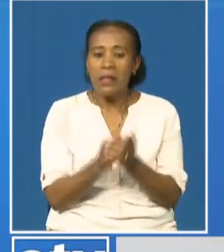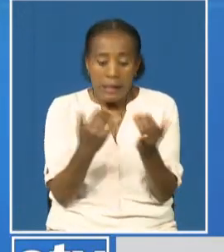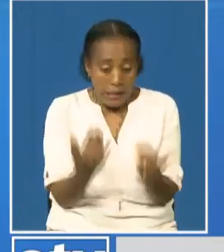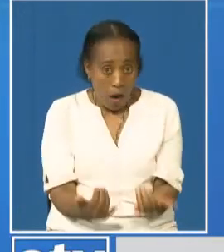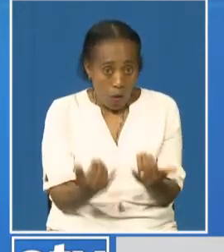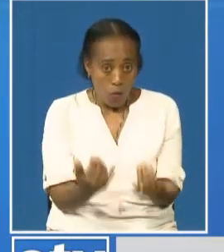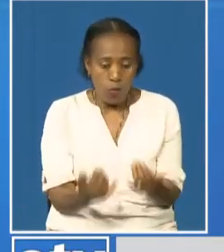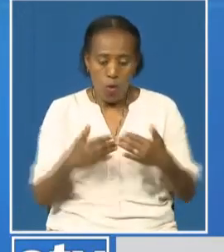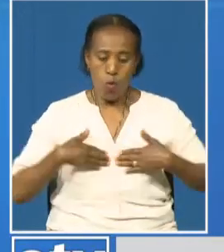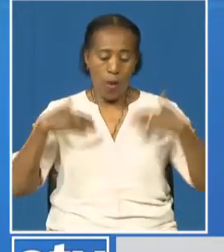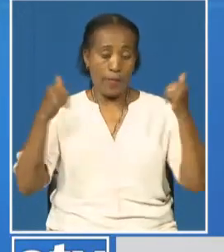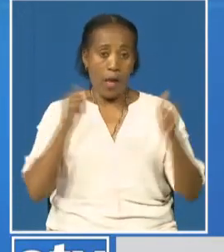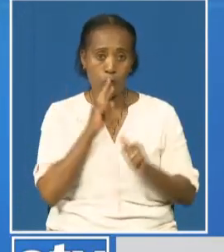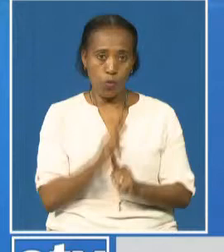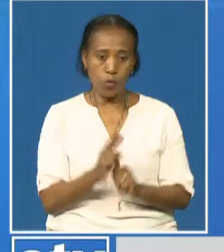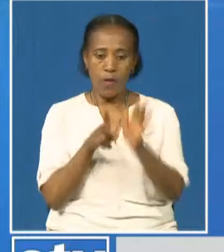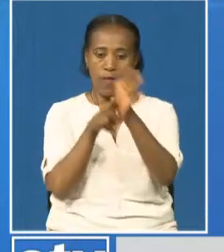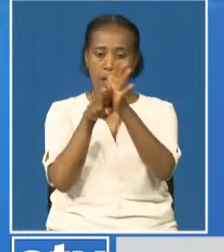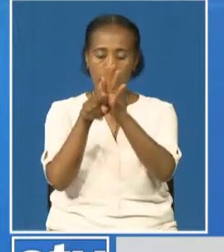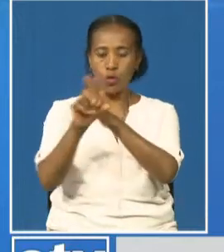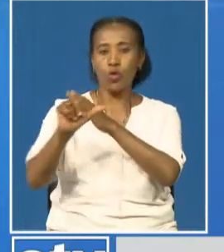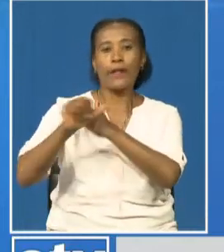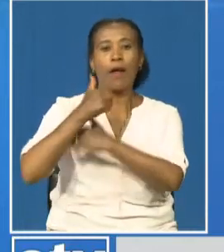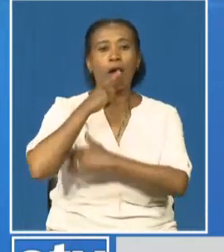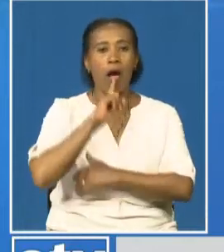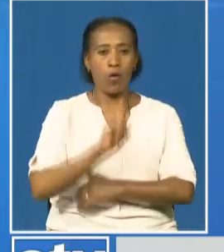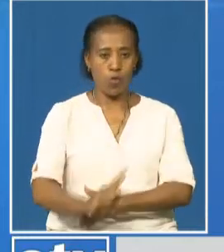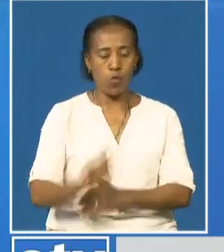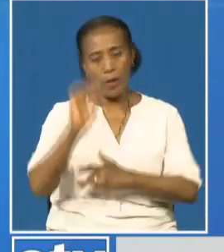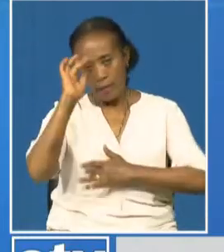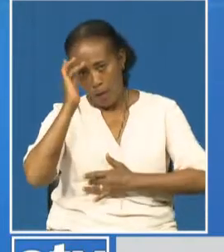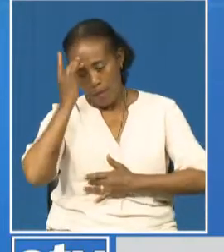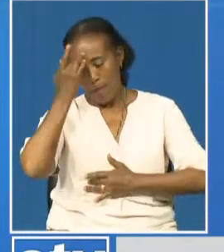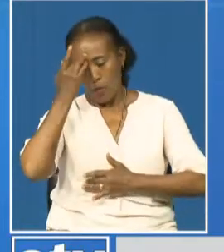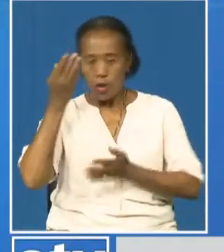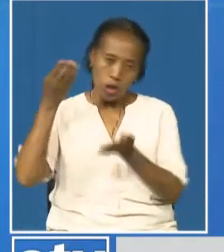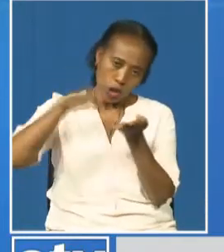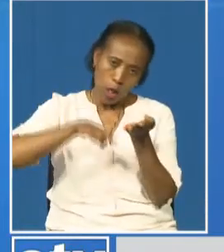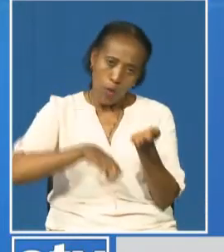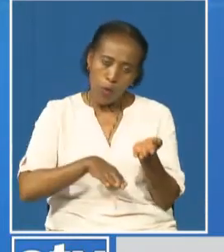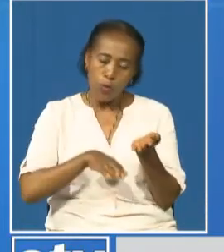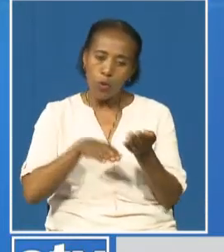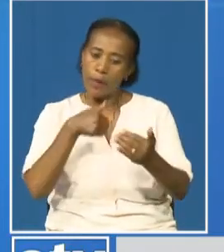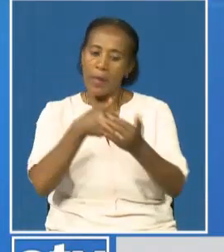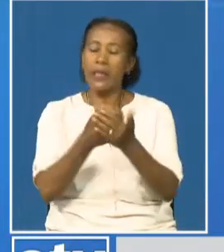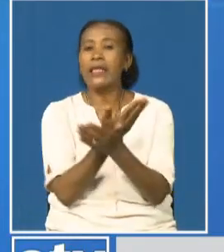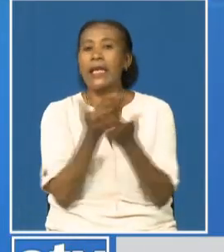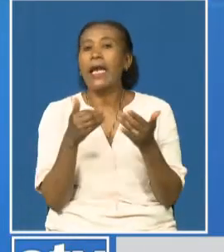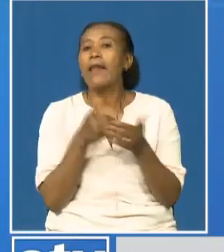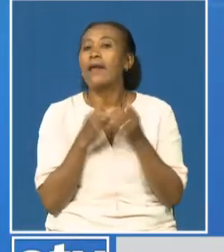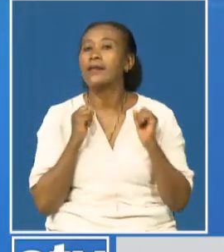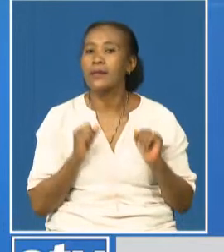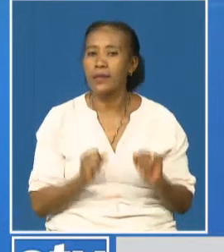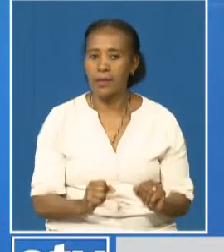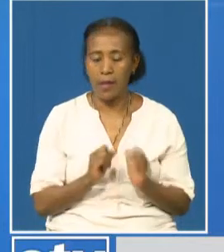ስቲል ምንድነው ወጣቶች በቫይረሱ ይጠቃሉ፣ ይታመማሉ፣ እስከ መሞትም የሚያደርስ ነገር ሊደርስ